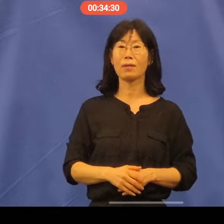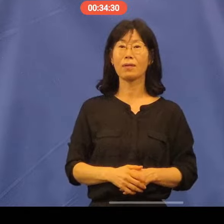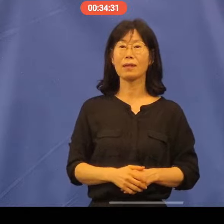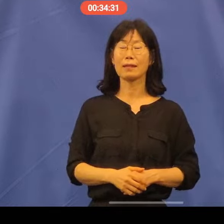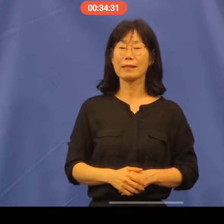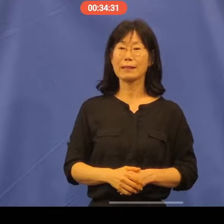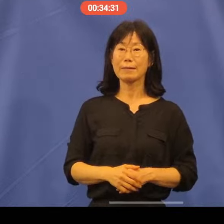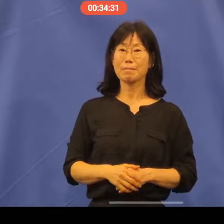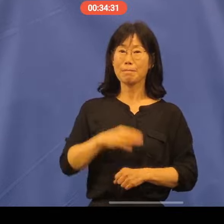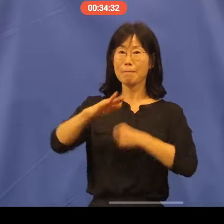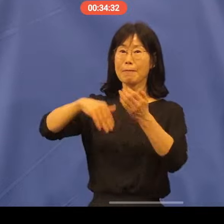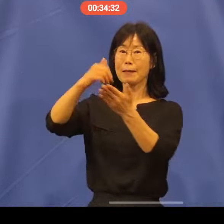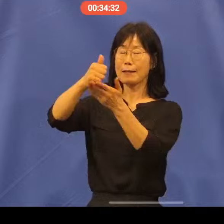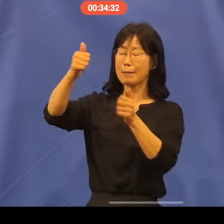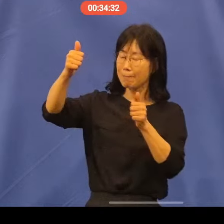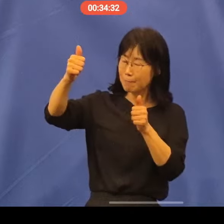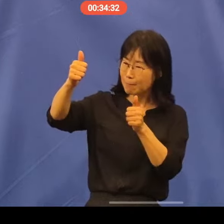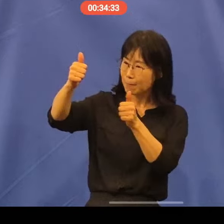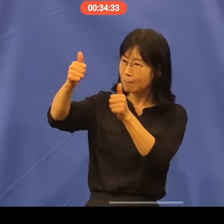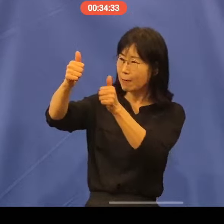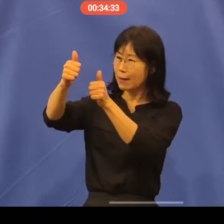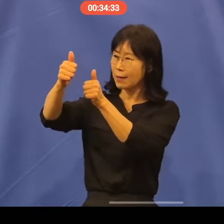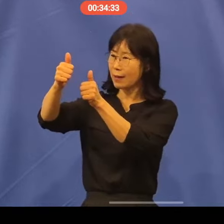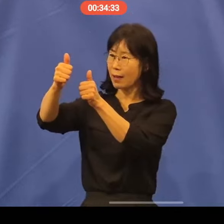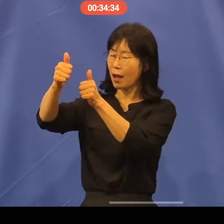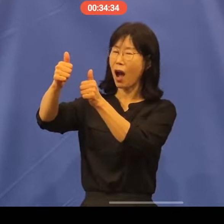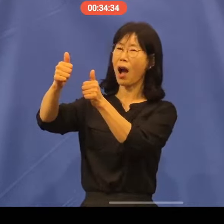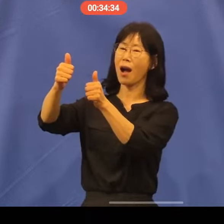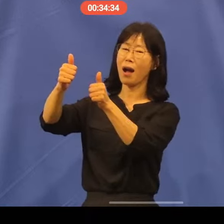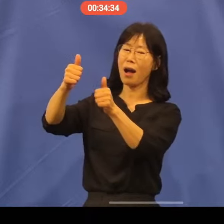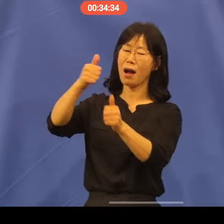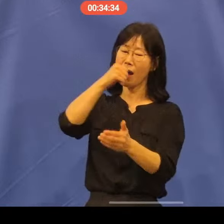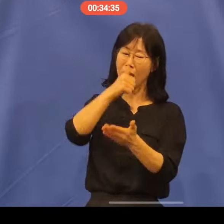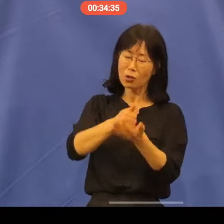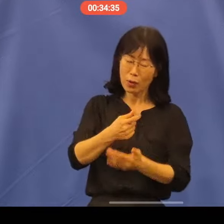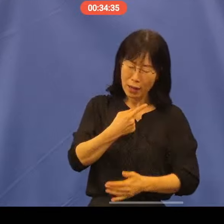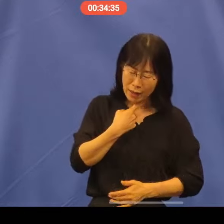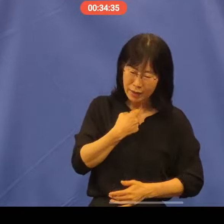우리가 하나님에게 가까이 나갈수록 죄는 더 깊이 드러납니다.